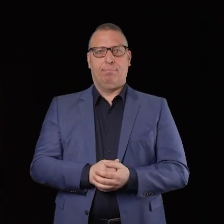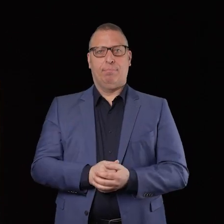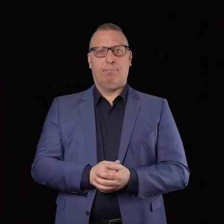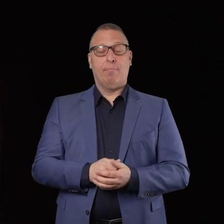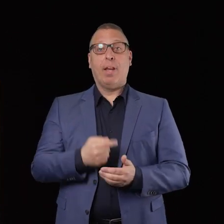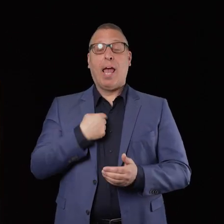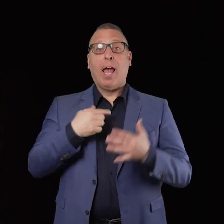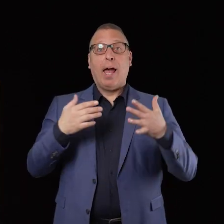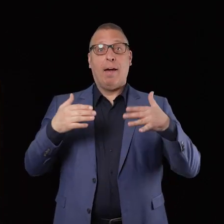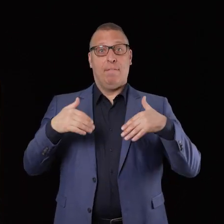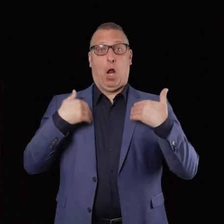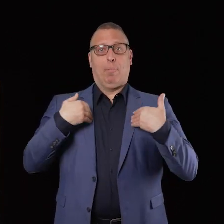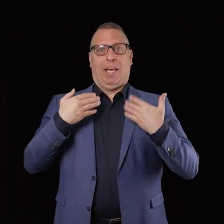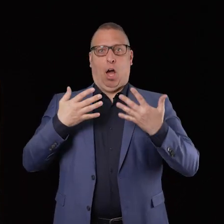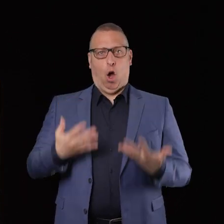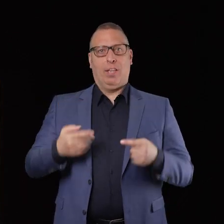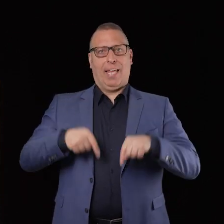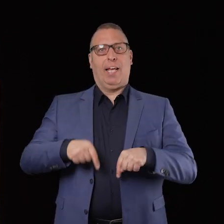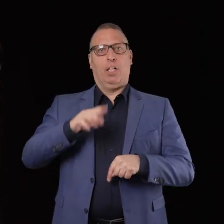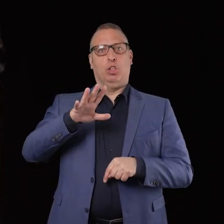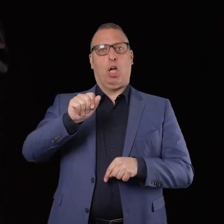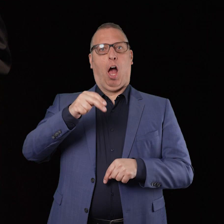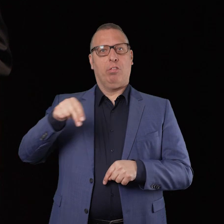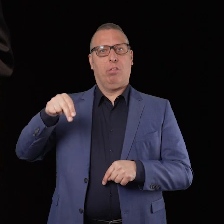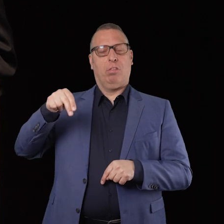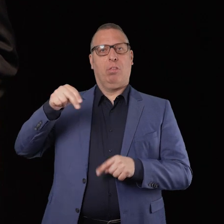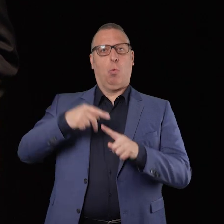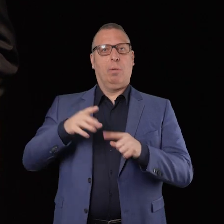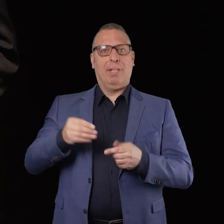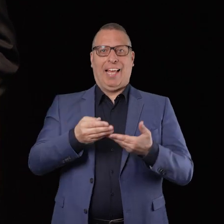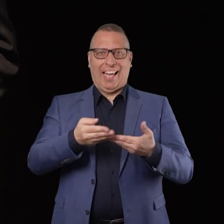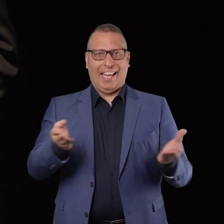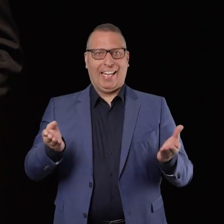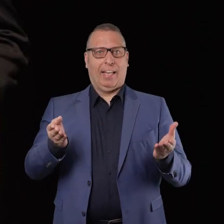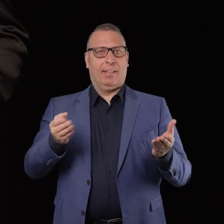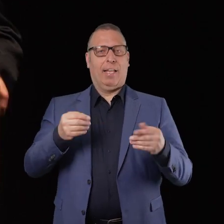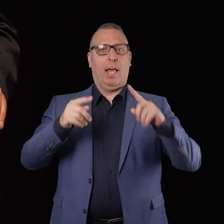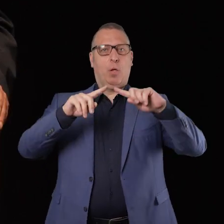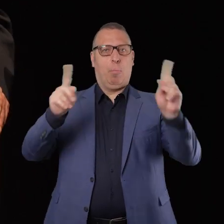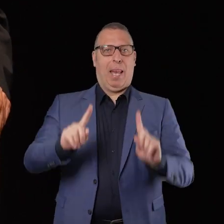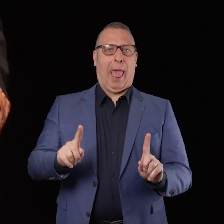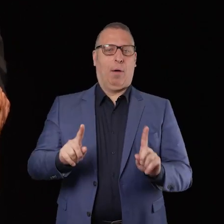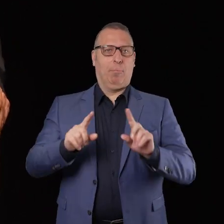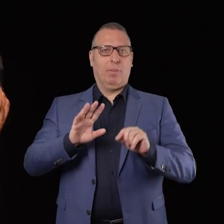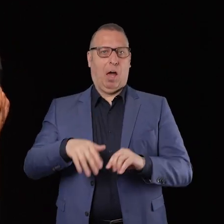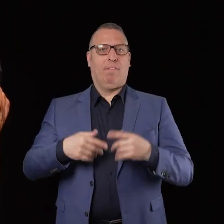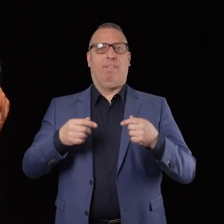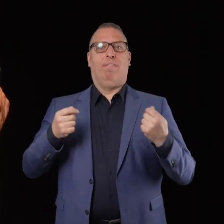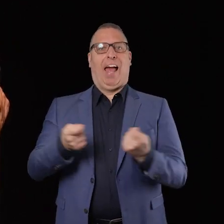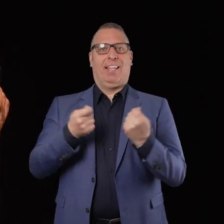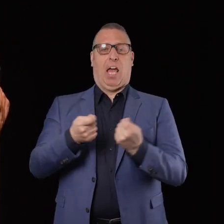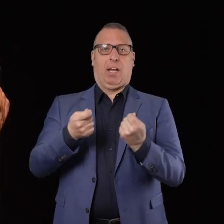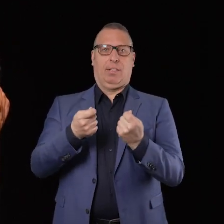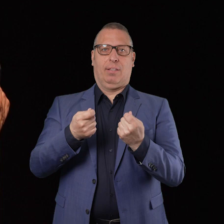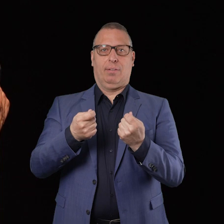Ich freue mich sehr, heute hier in Schaan zu sein und mit Ihnen dieses Jubiläum zu feiern.